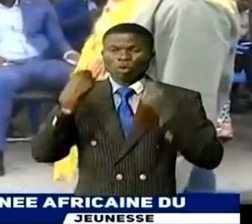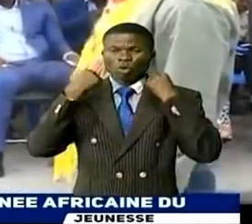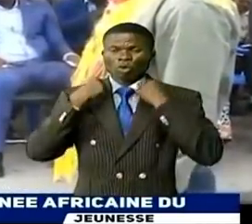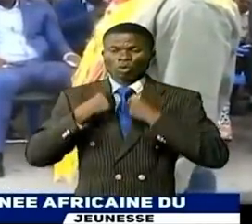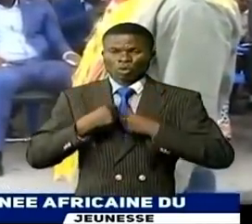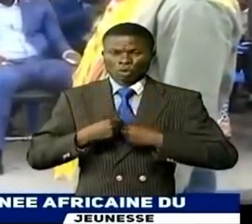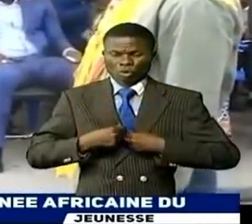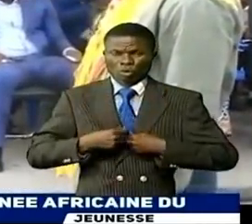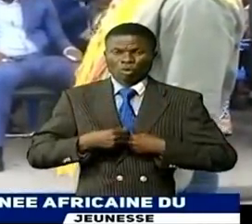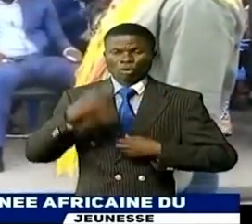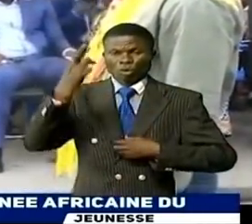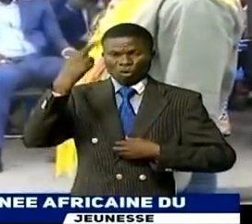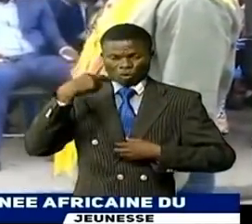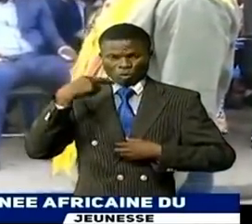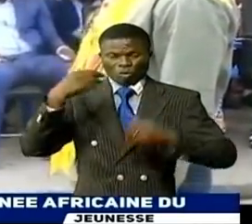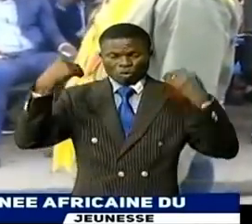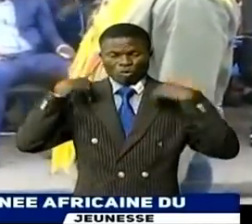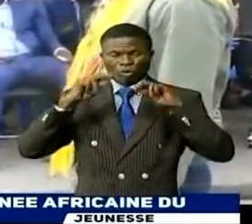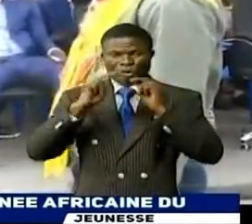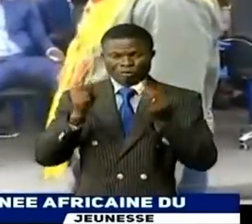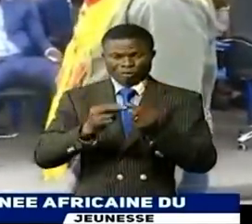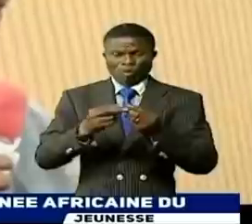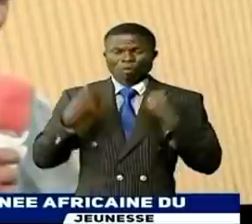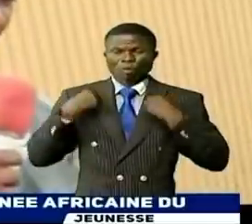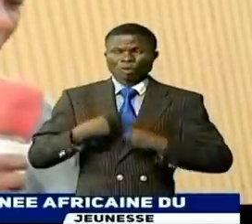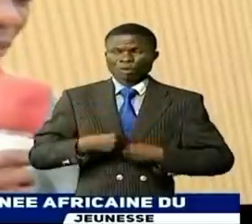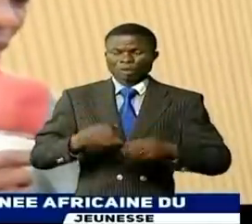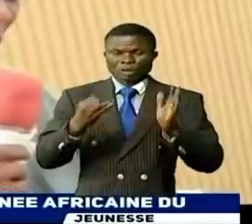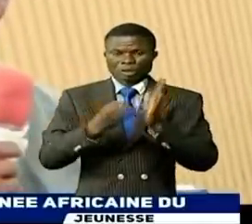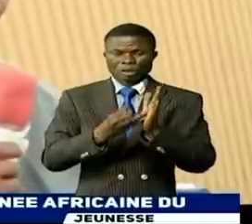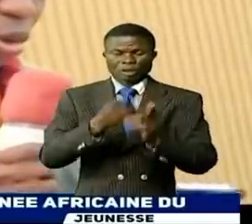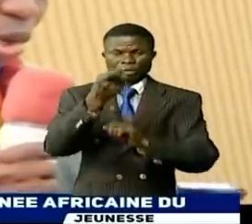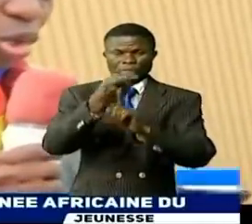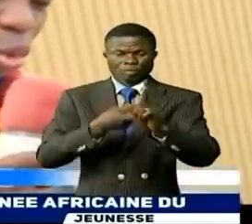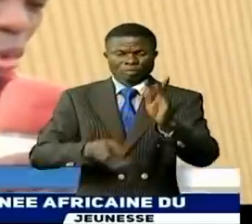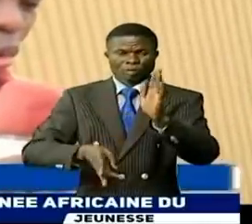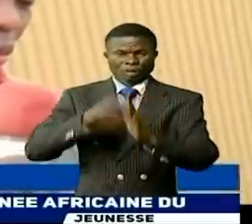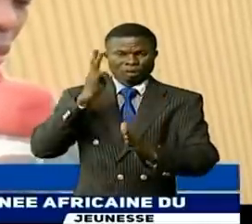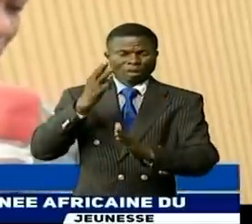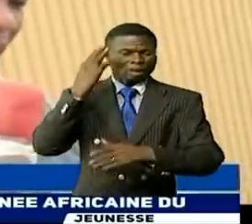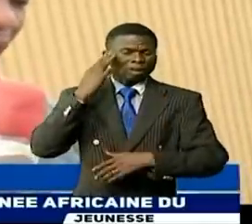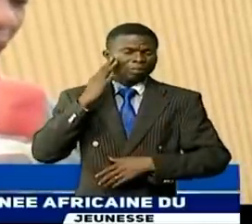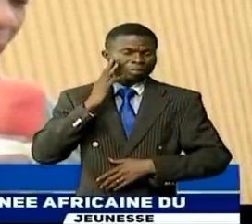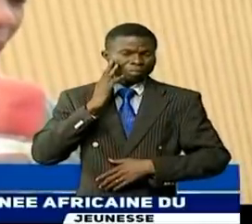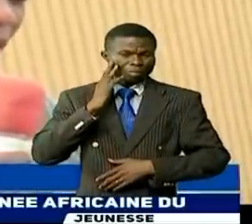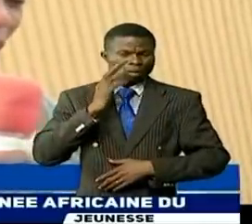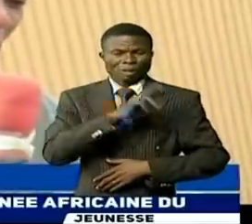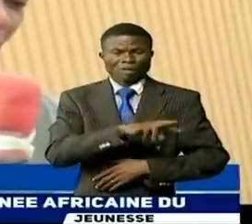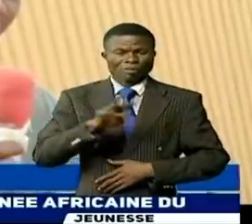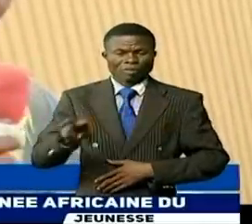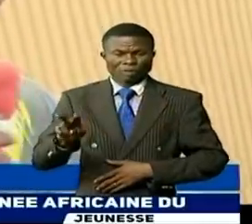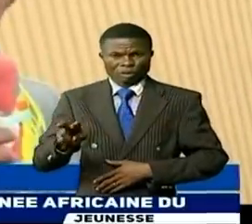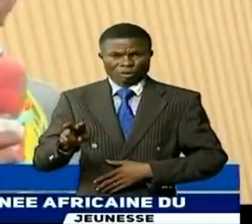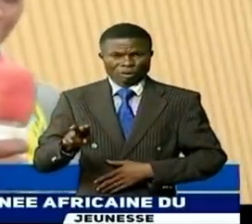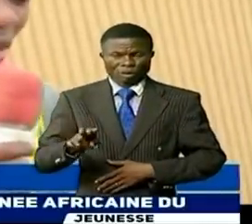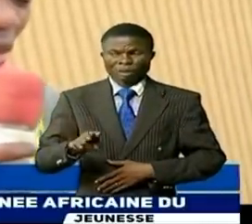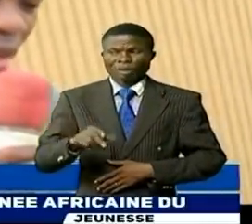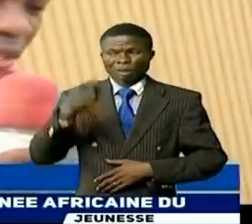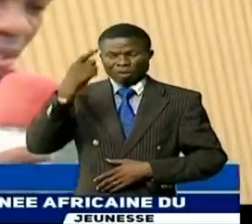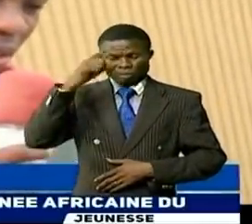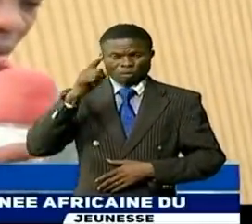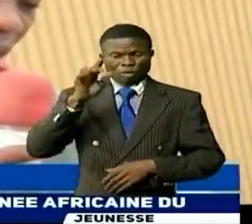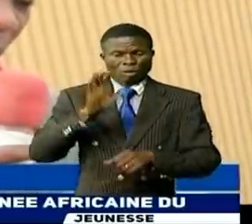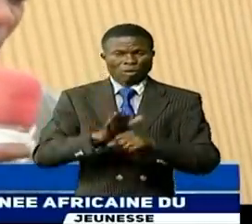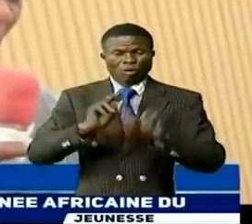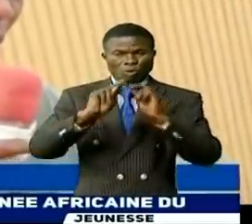est portée par les animateurs de ces mouvements. Ce dimanche 13 mars 22 est un jour particulièrement historique pour toute la